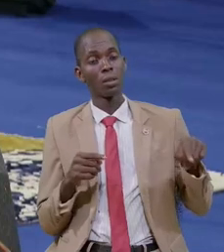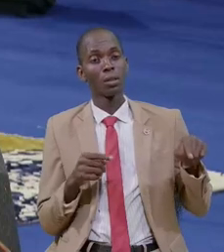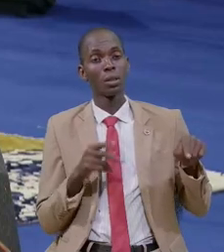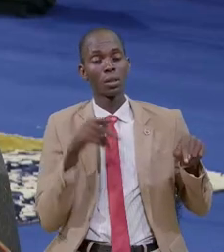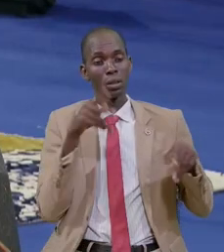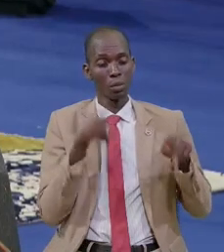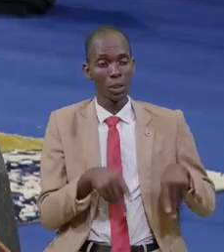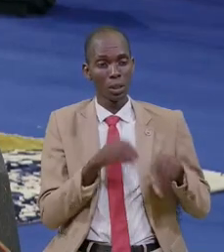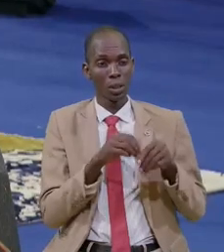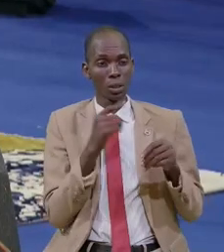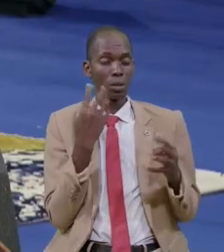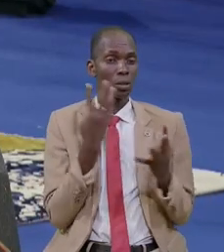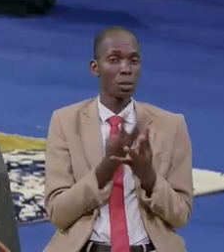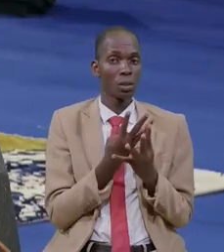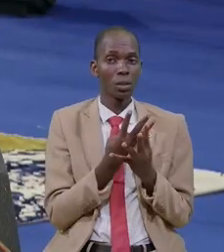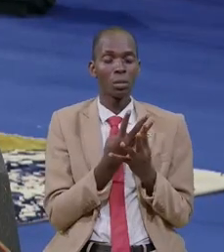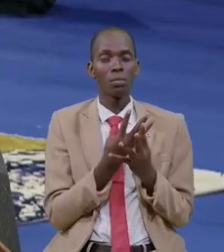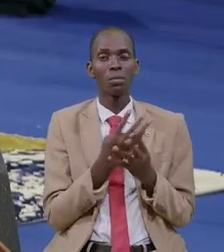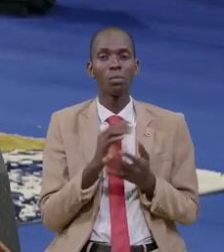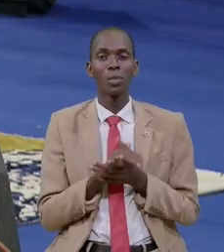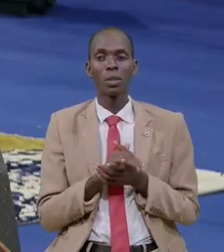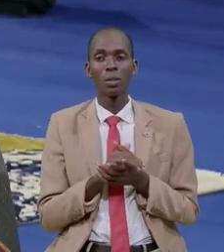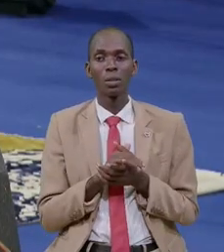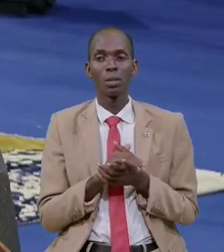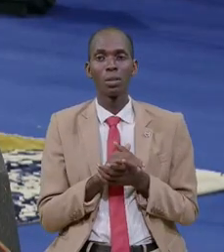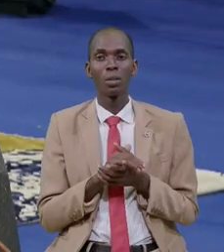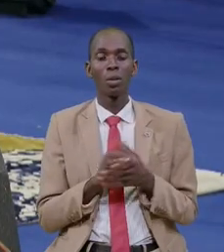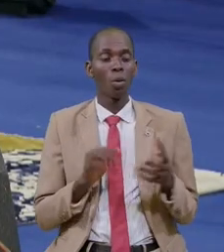Et lui, il était en cellule.